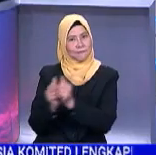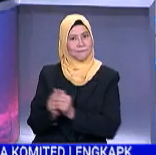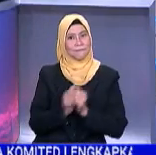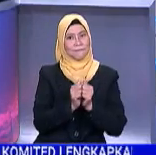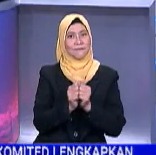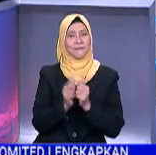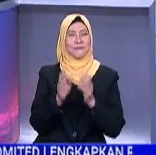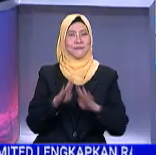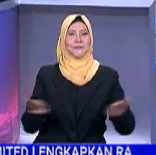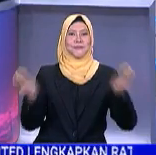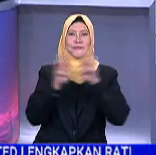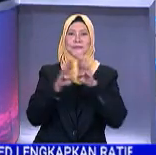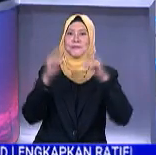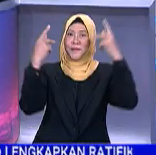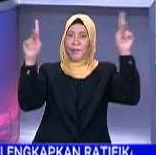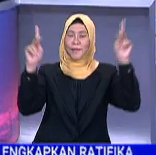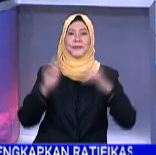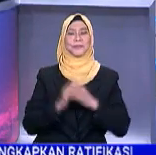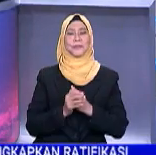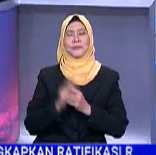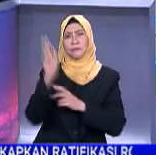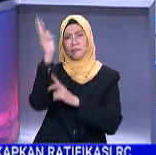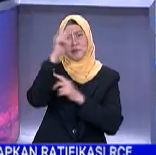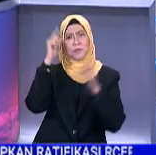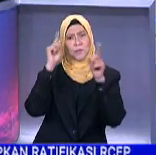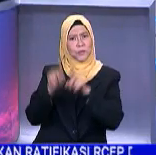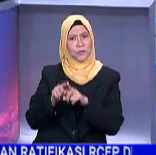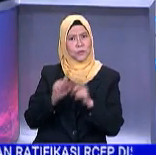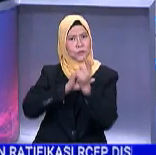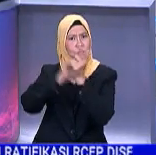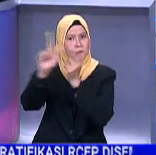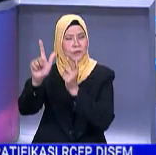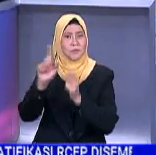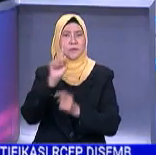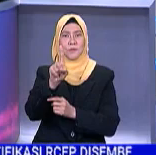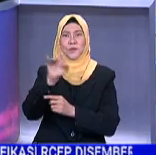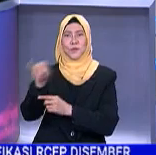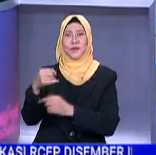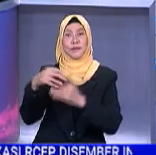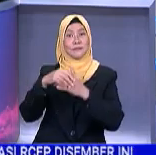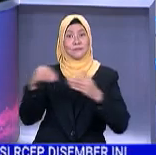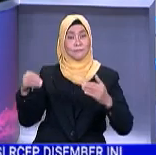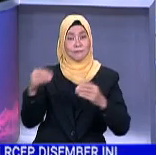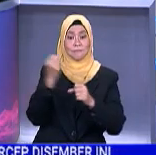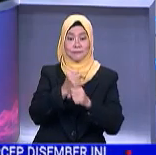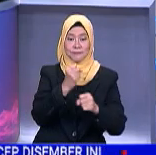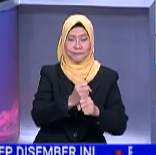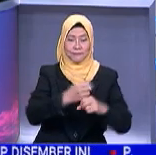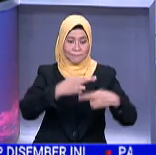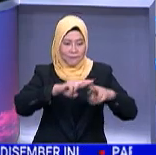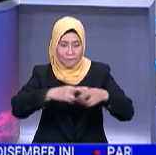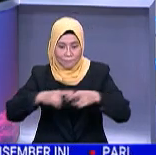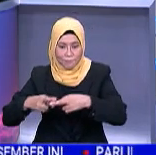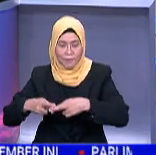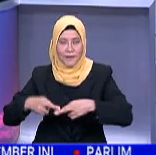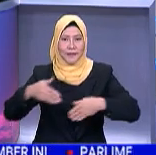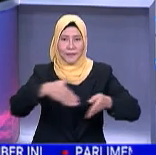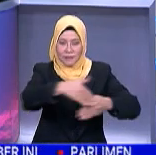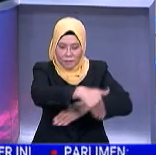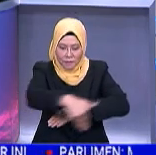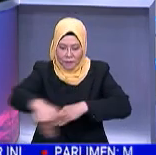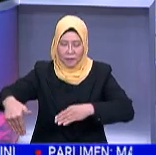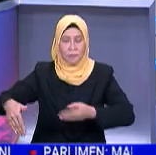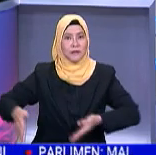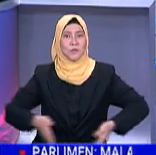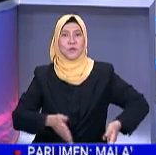Sepedana. Kerajaan bersetuju meluluskan peruntukan RM1 juta bagi kerja-kerja baik pulih tebing Sungai